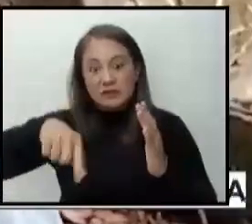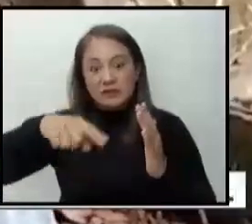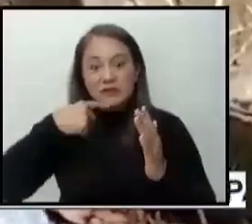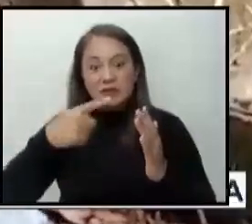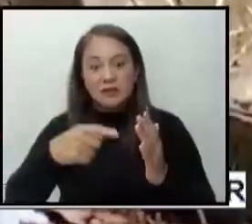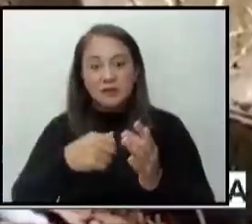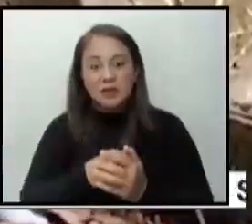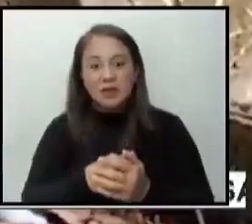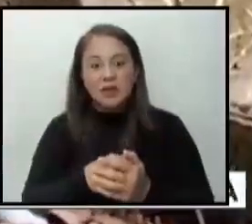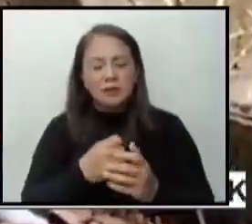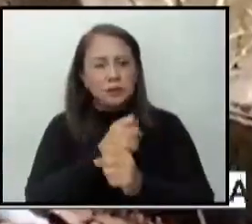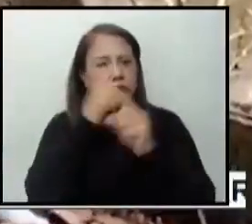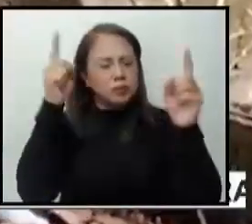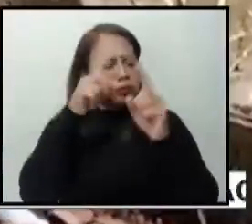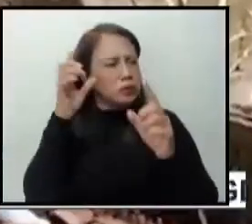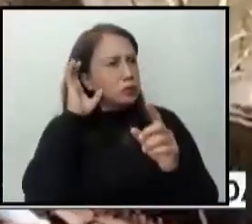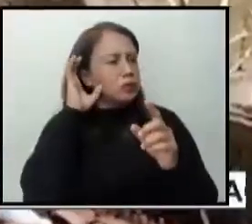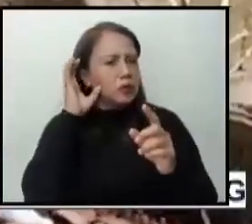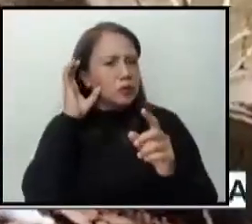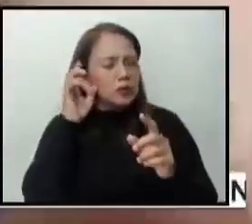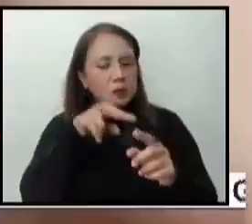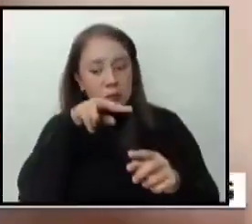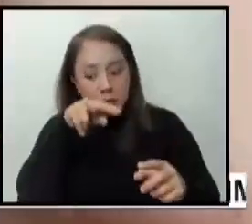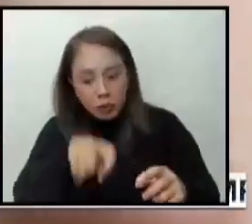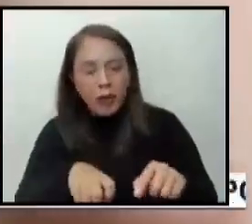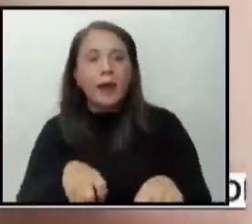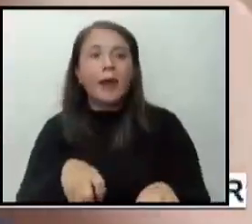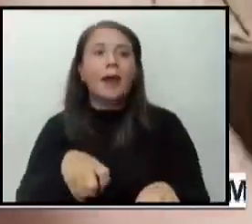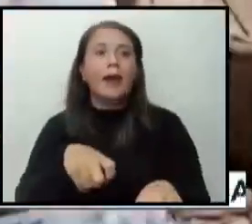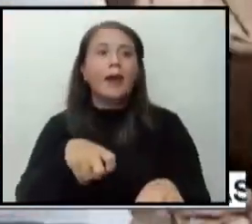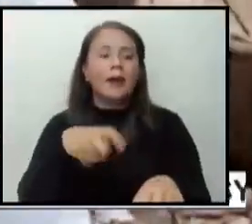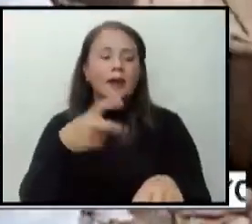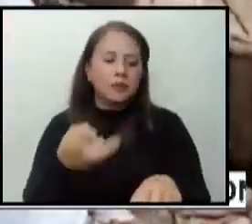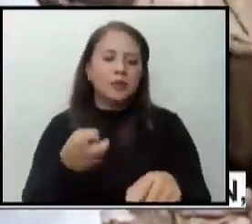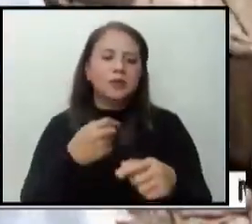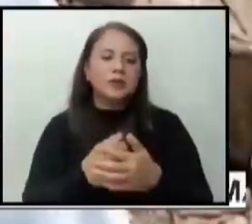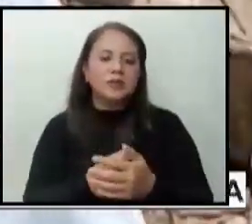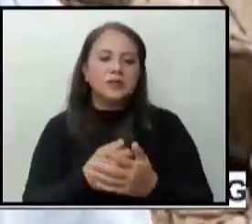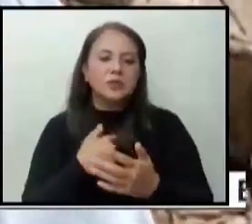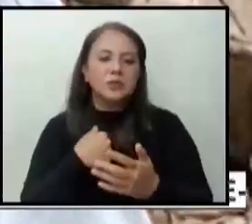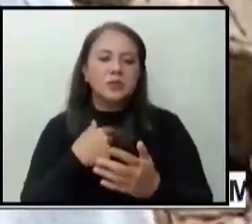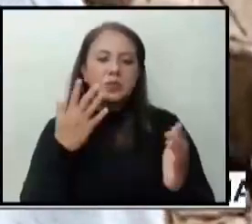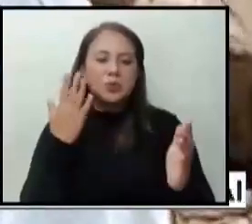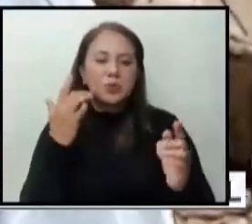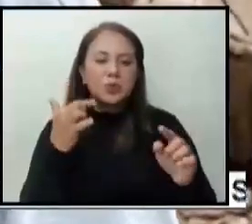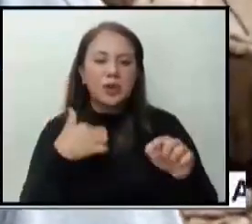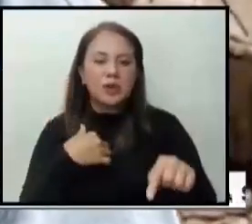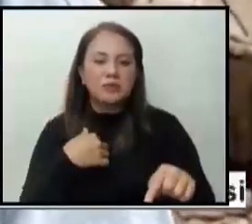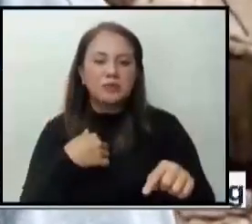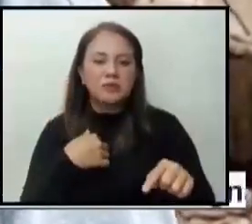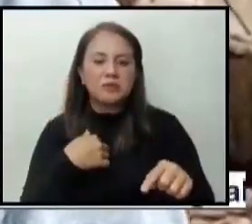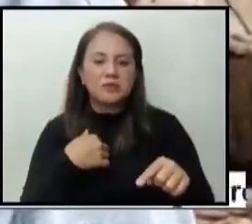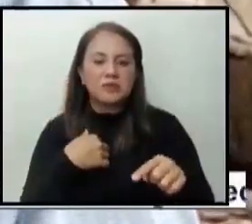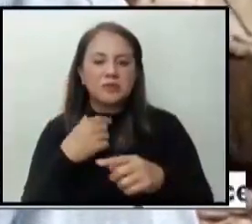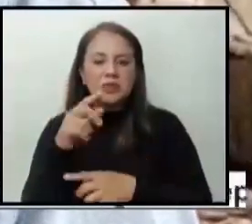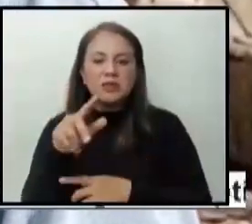may kumalampag. Yun, pagtingin ko, andun na nga siya sa baba. Lalim po talaga. Kasi po yung 25 meter